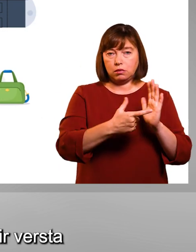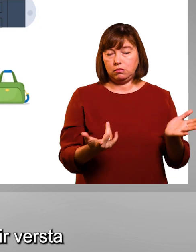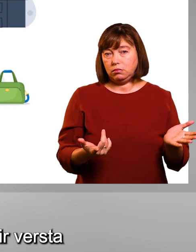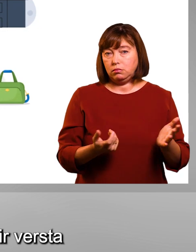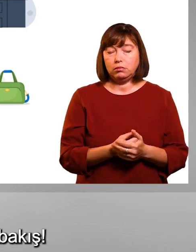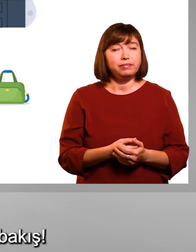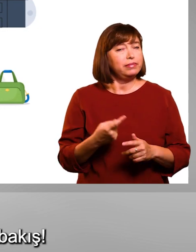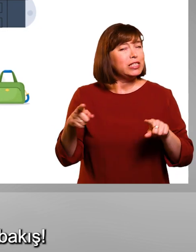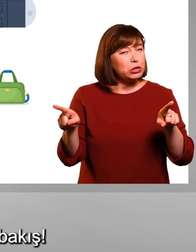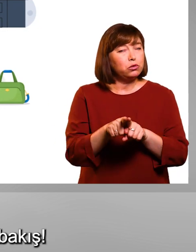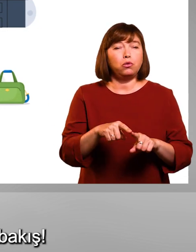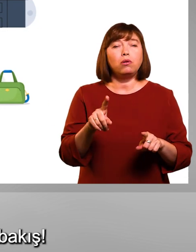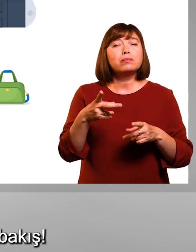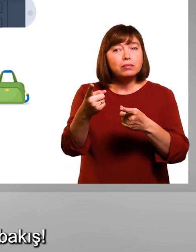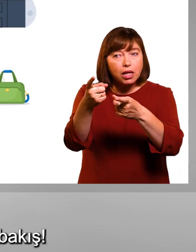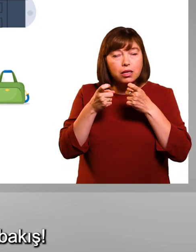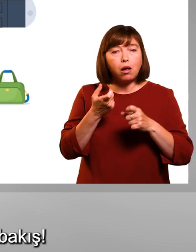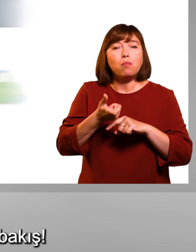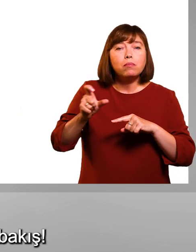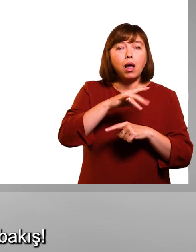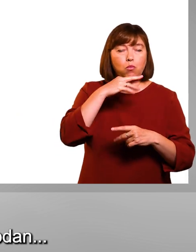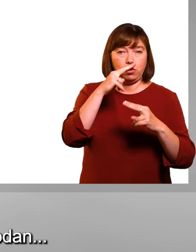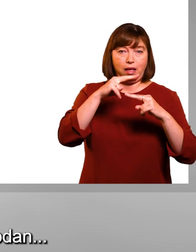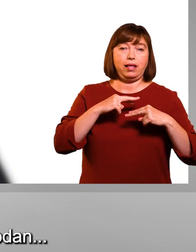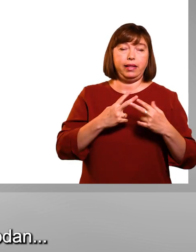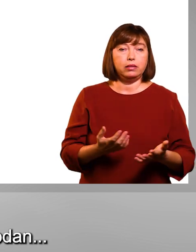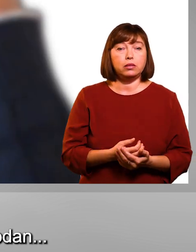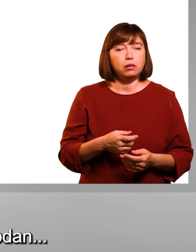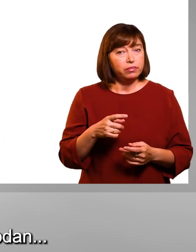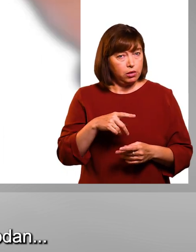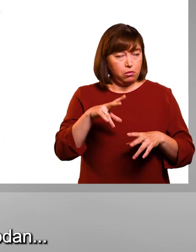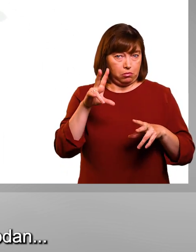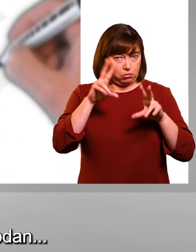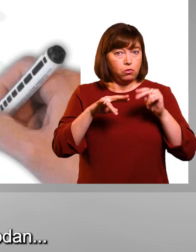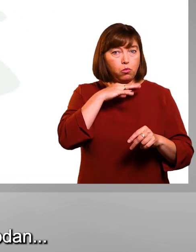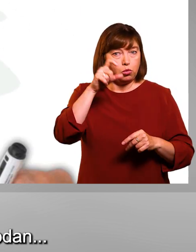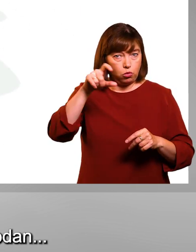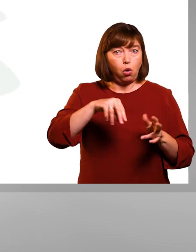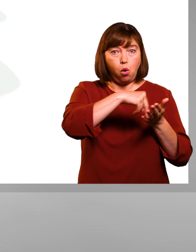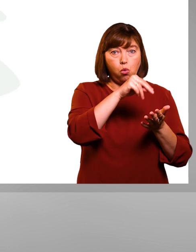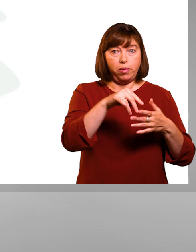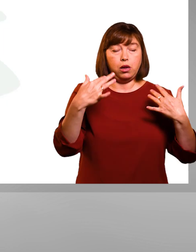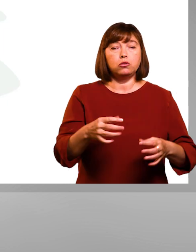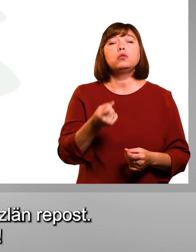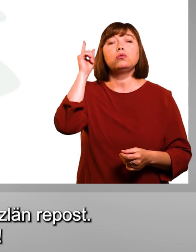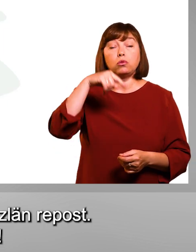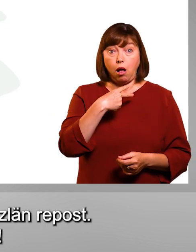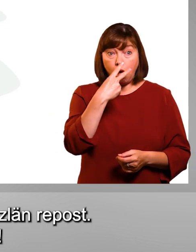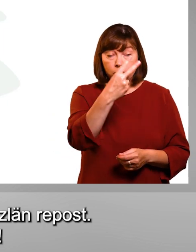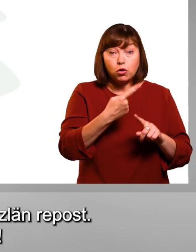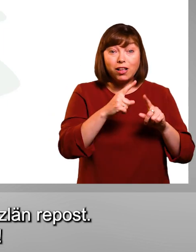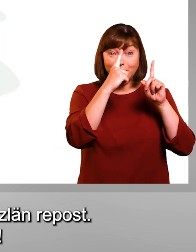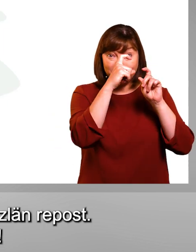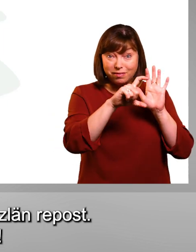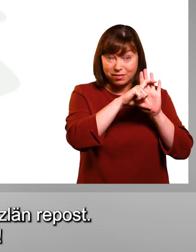o poștă. E tot pentru a atrage cât mai multe priviri. Se pare că mai multe persoane au luat valize de acolo. De unde știi? Am văzut că